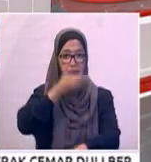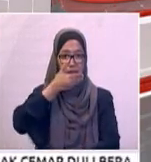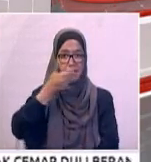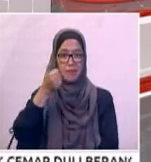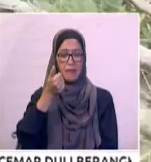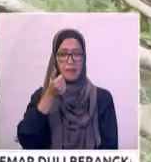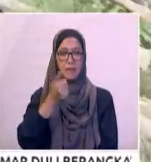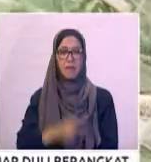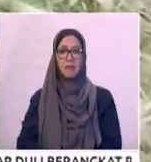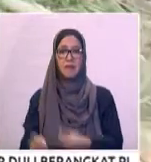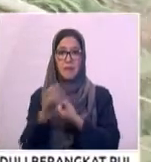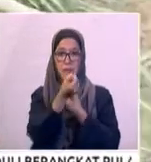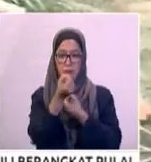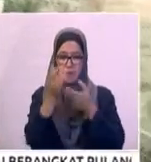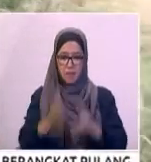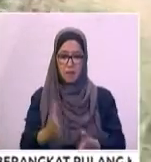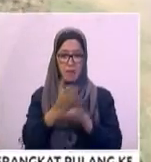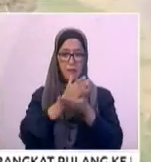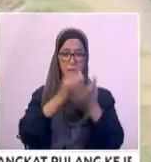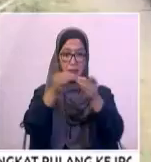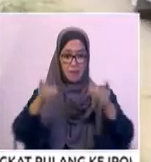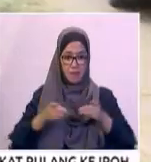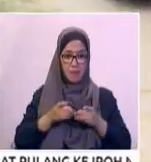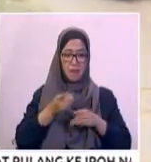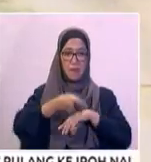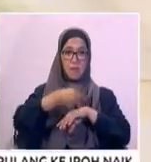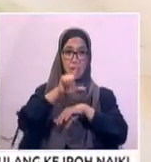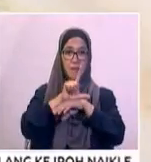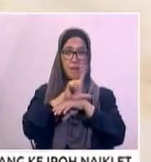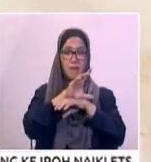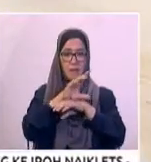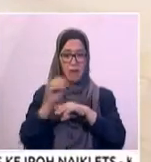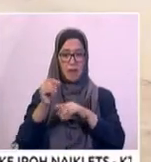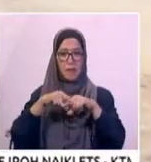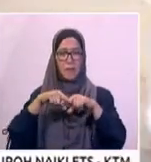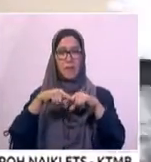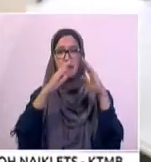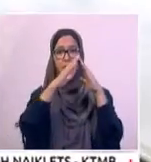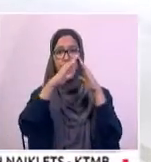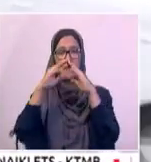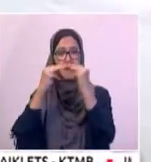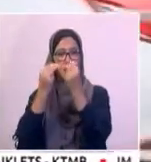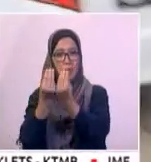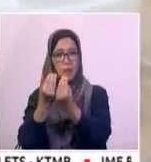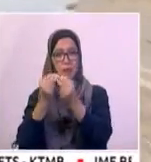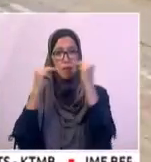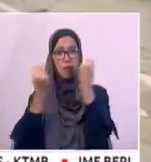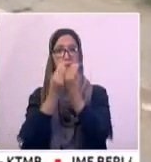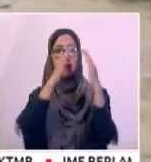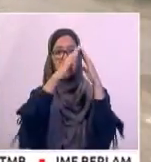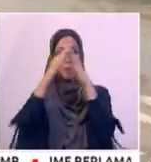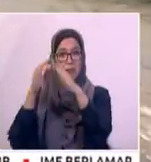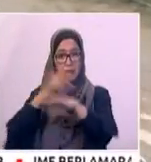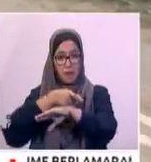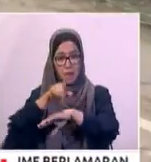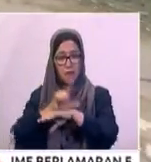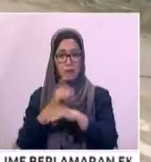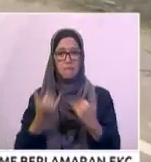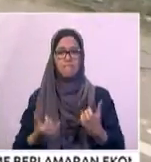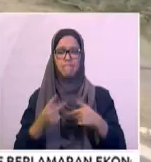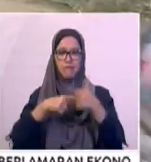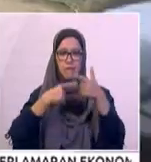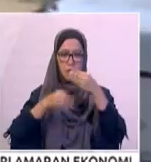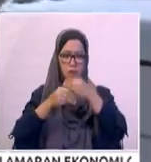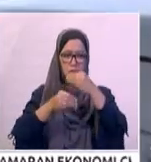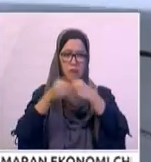Langkawi APM Daerah Langkawi serta Majlis Perbandaran Langkawi Bandaraya Pelancongan giat melakukan kerja-kerja pembersihan